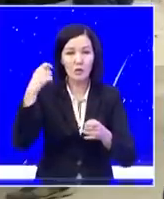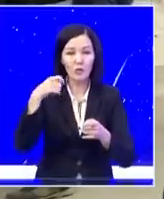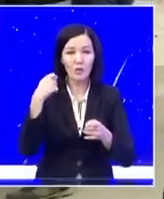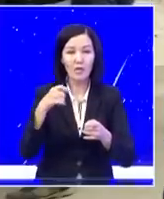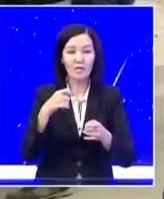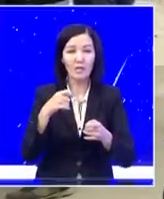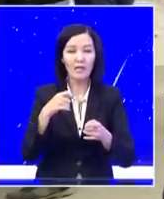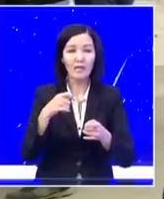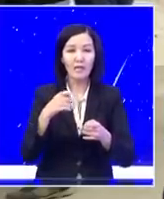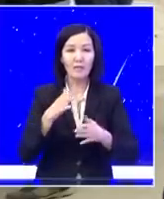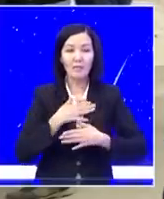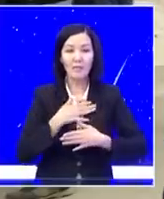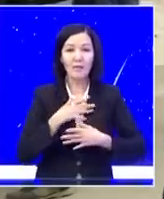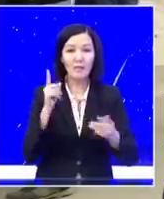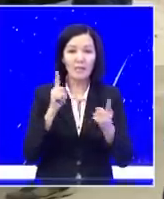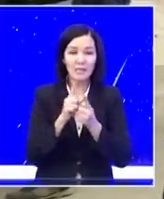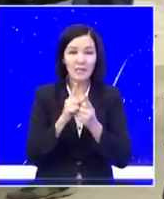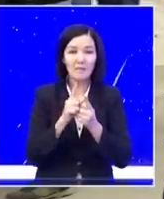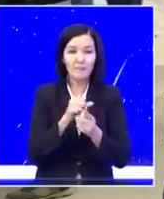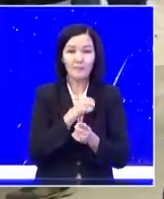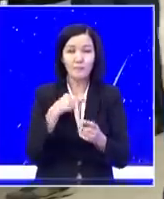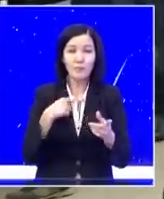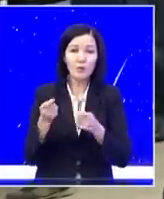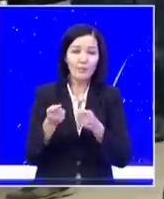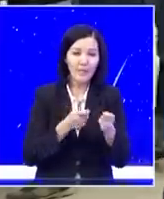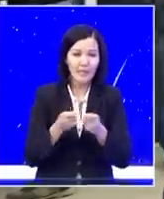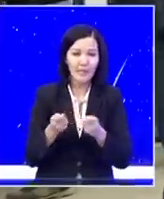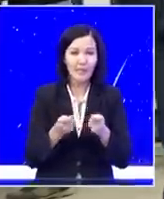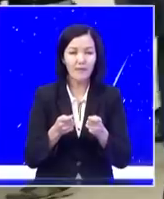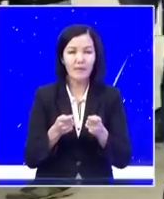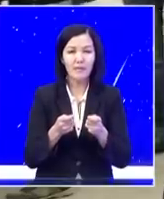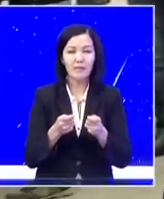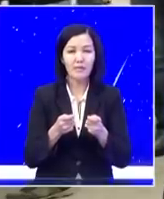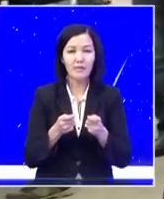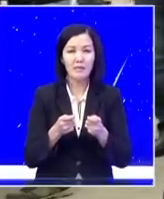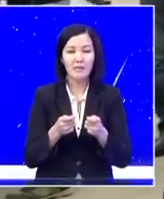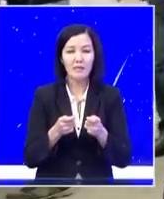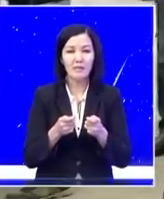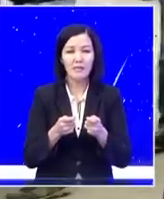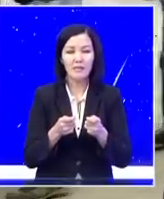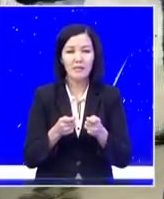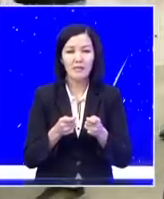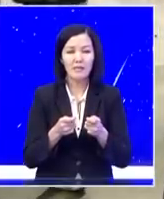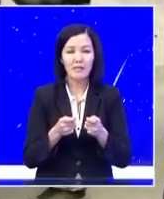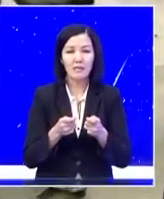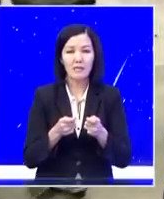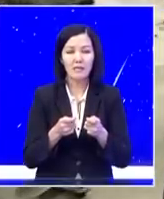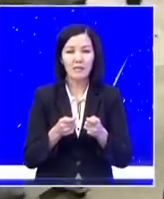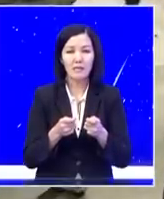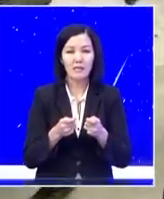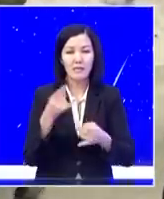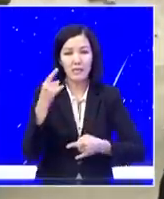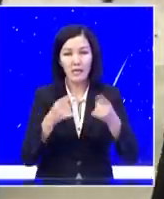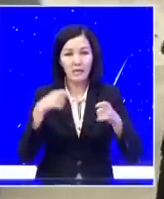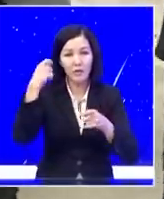балаша үйіріліп, өзі басы қасында болып, сонда кәдімгі осы хабарды